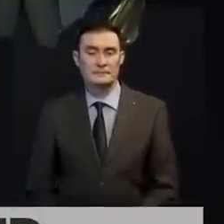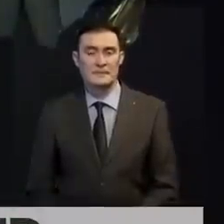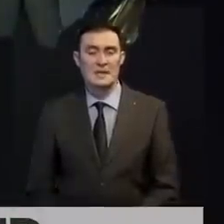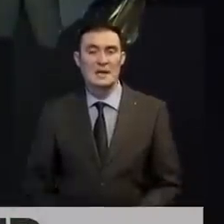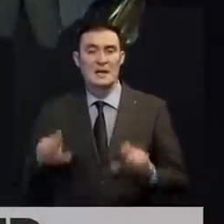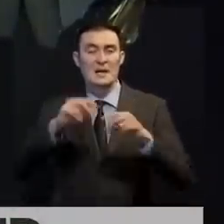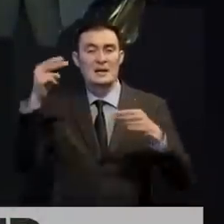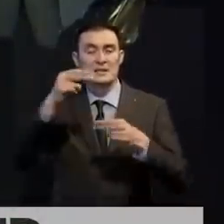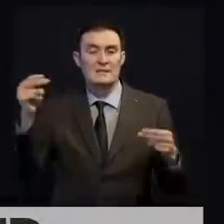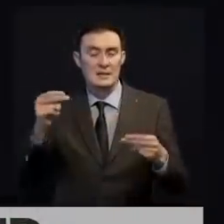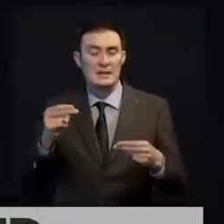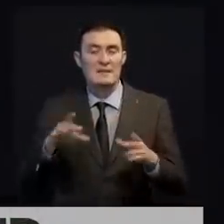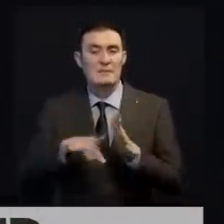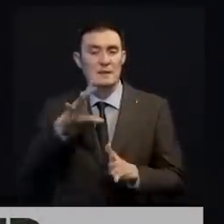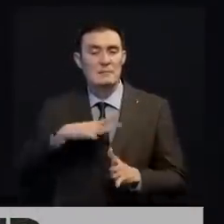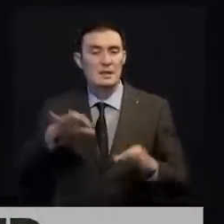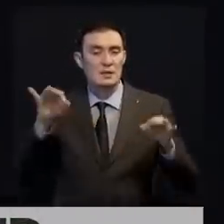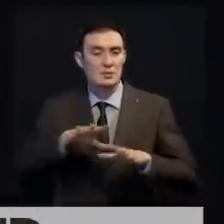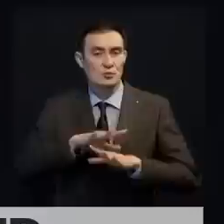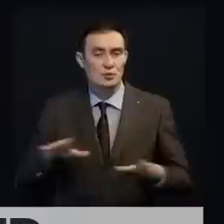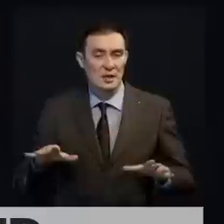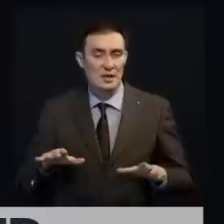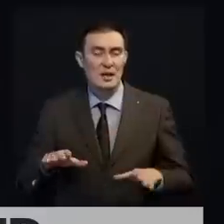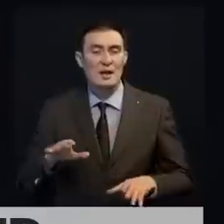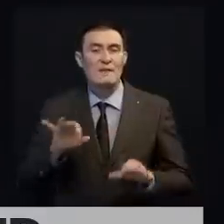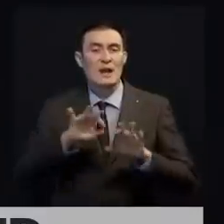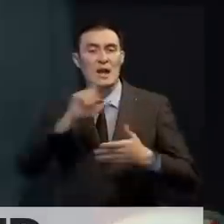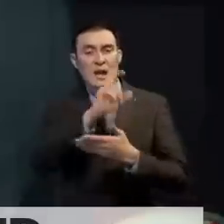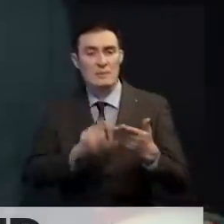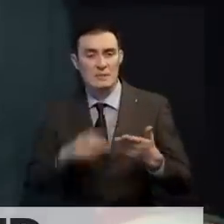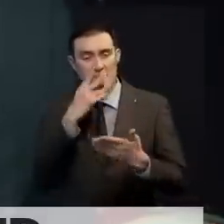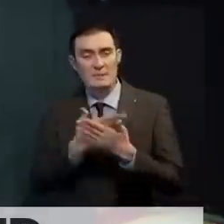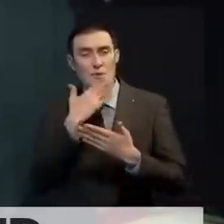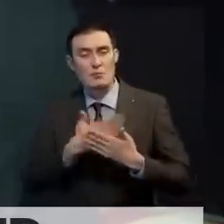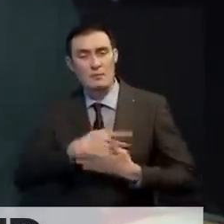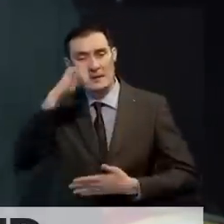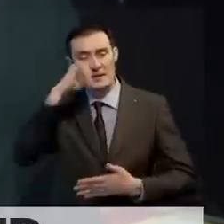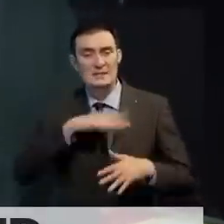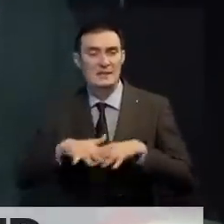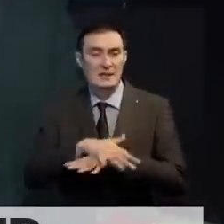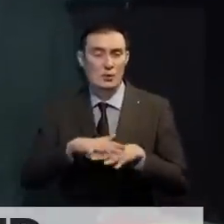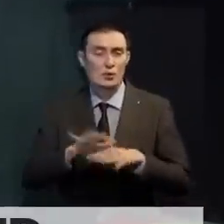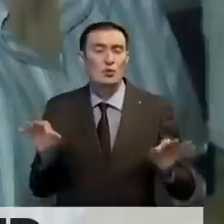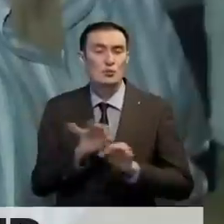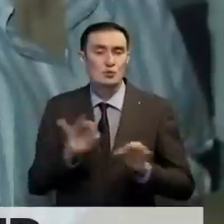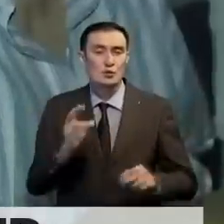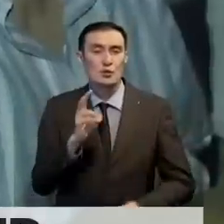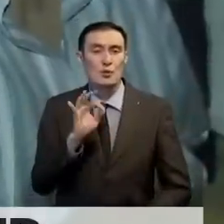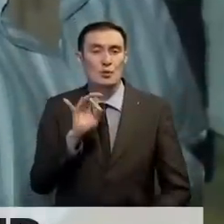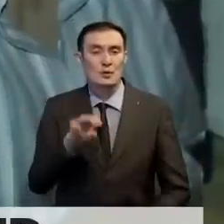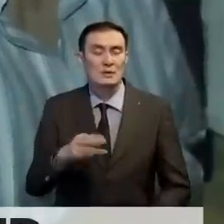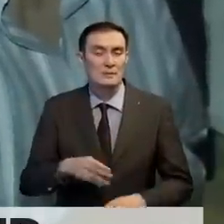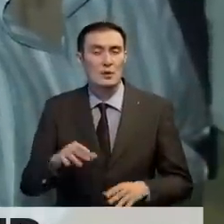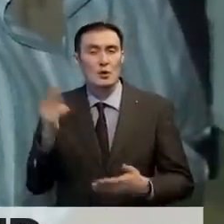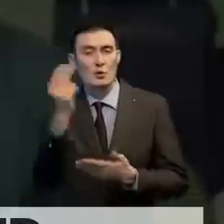Название «Коркут» организаторы выбрали не случайно. В одноименном эпосе как раз и проявляется любовь казахского народа к музыке. На этой выставке